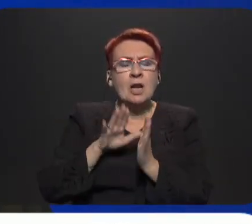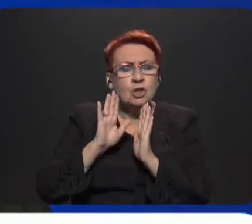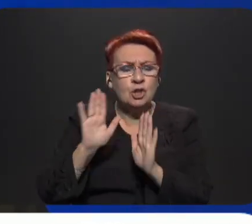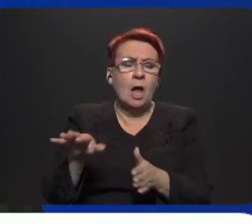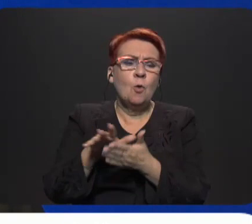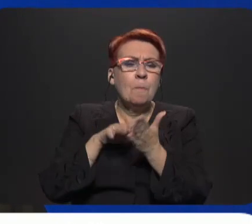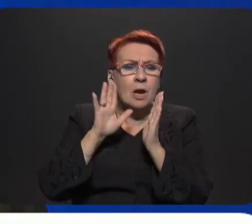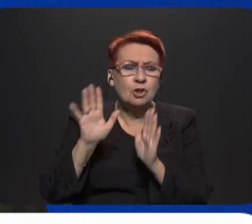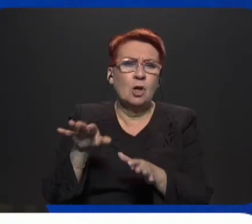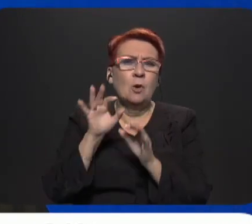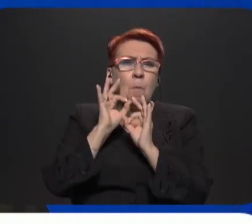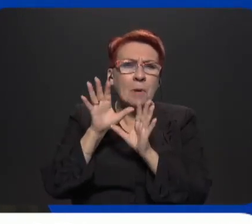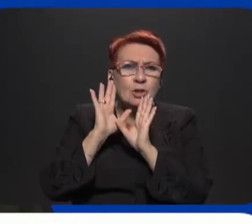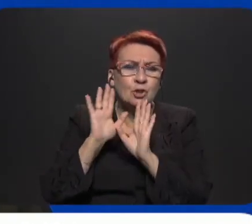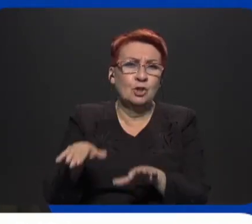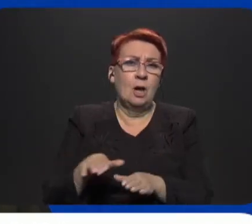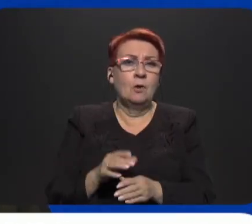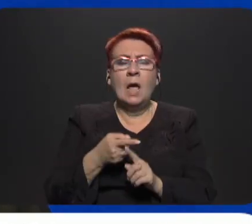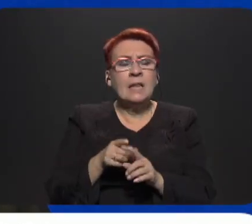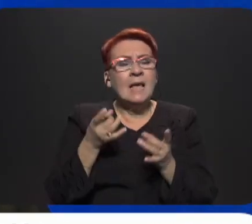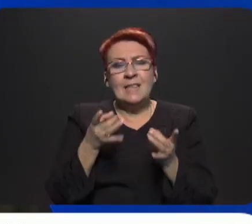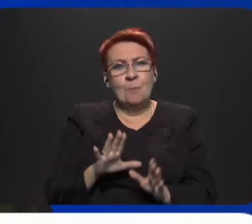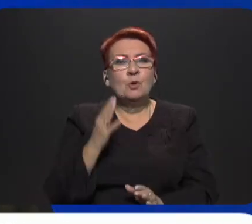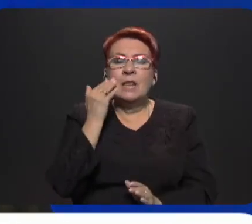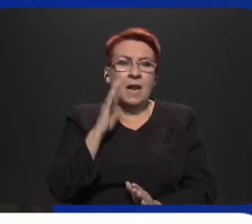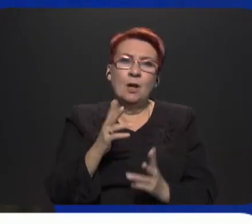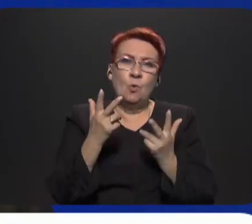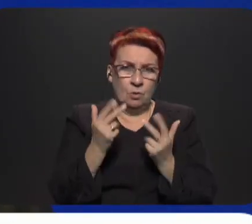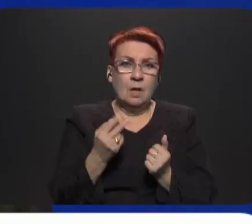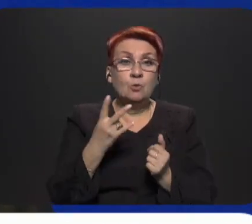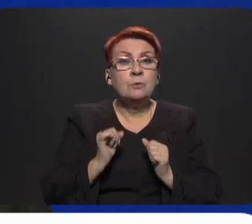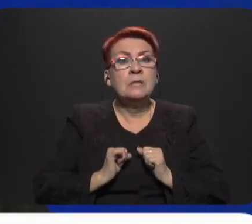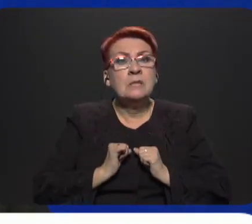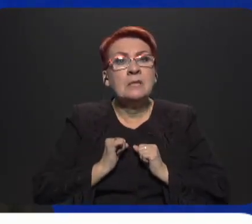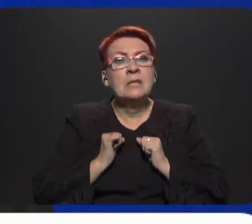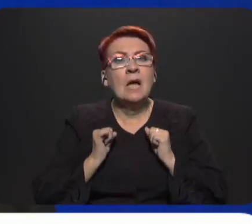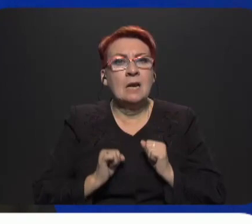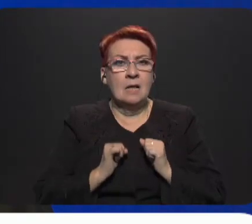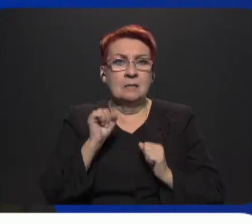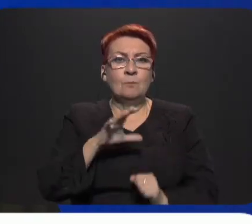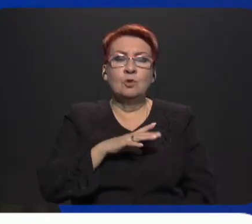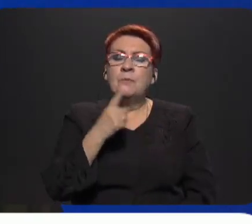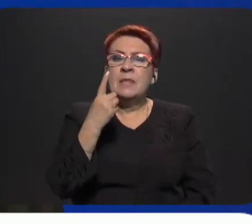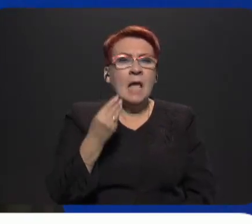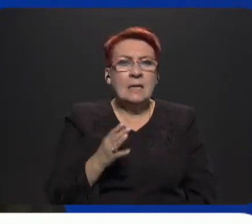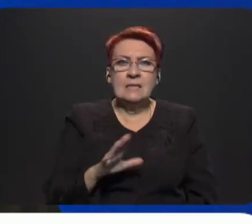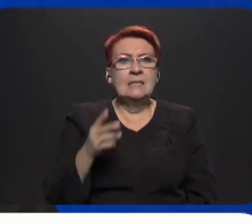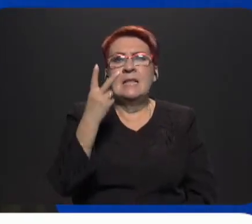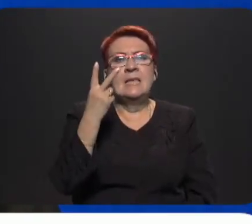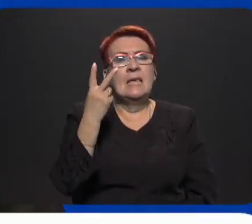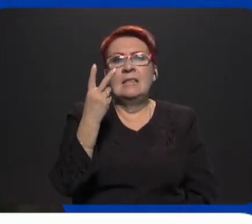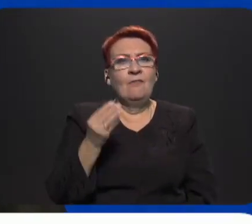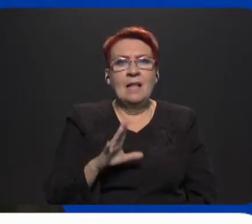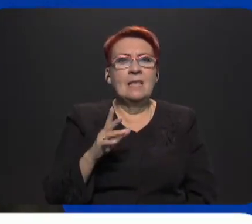прощаю, прощаю. Это не просто так будет. Не просто. Надо стараться. Это может быть не день, не два, не месяц,